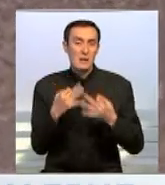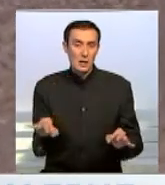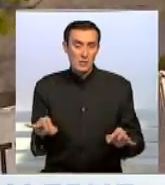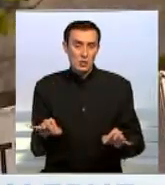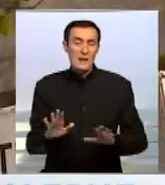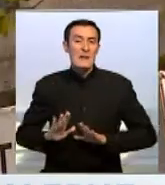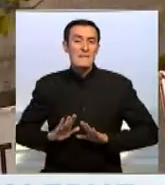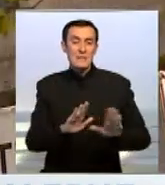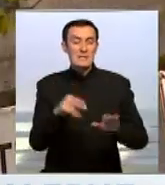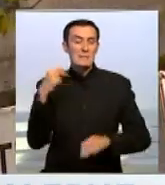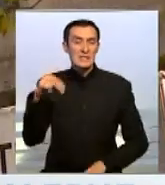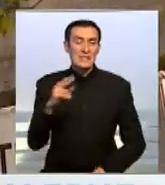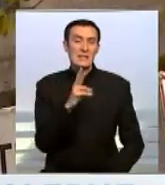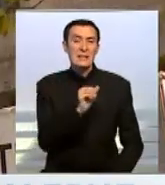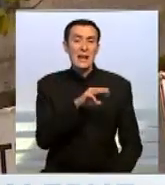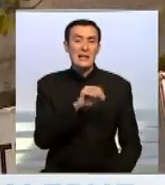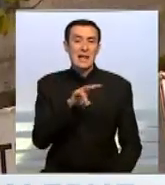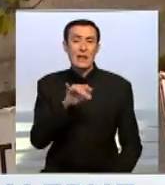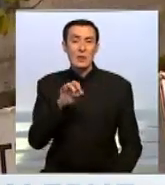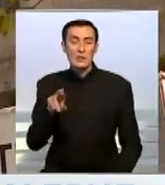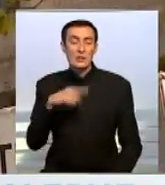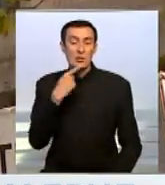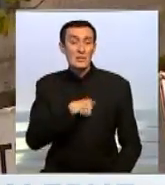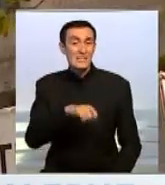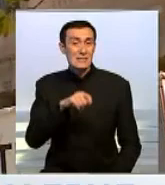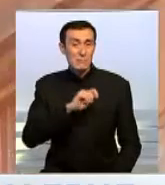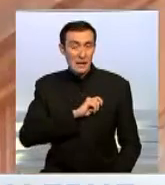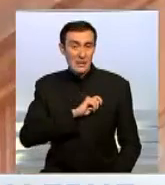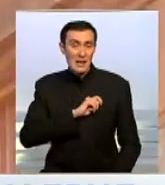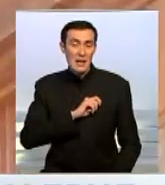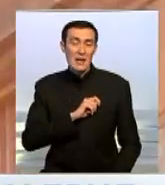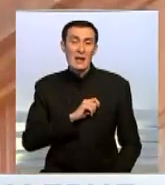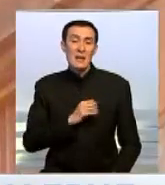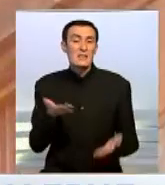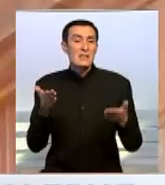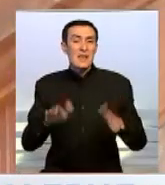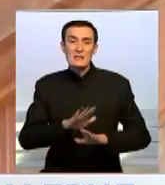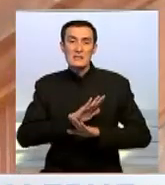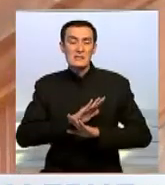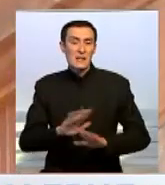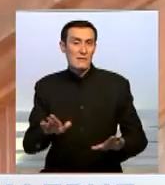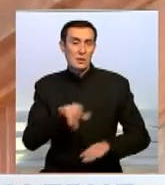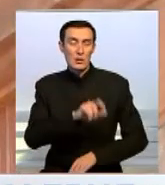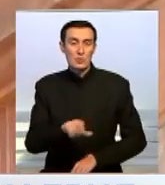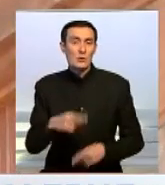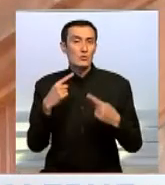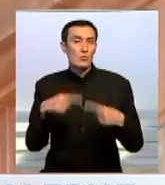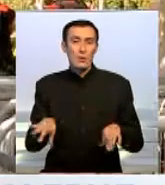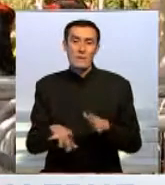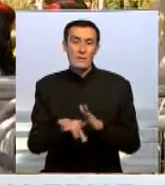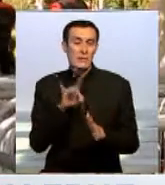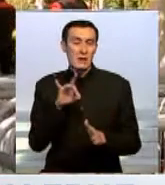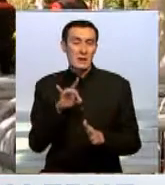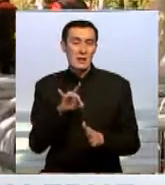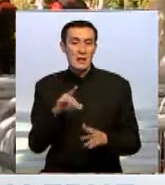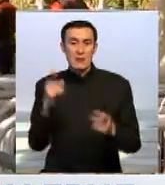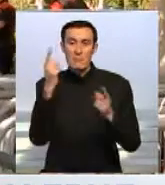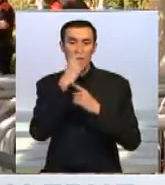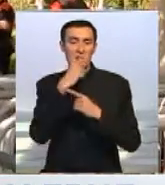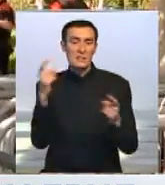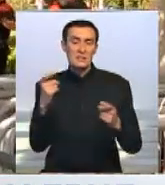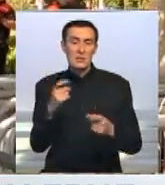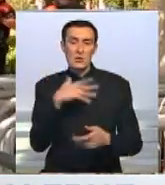демократию. Вице-президент Каталонии заявил, что Испания не оставила жителям региона другого выбора, кроме как